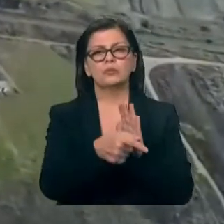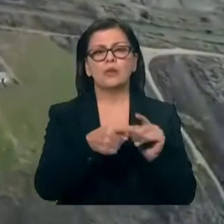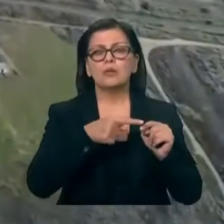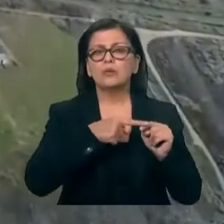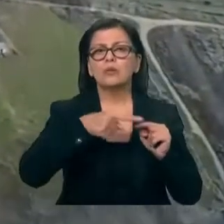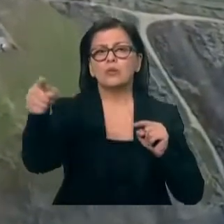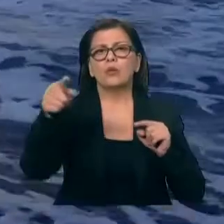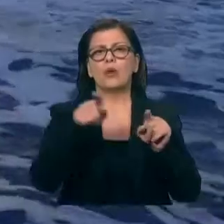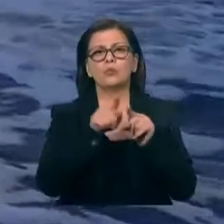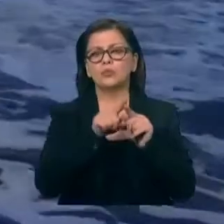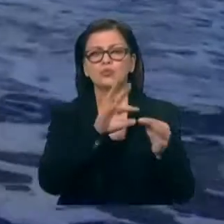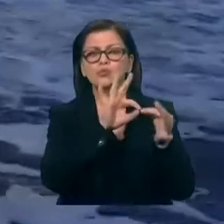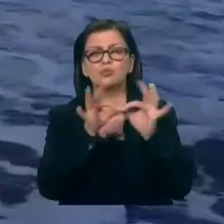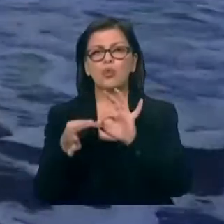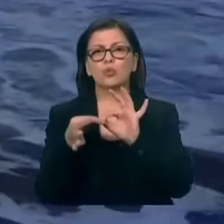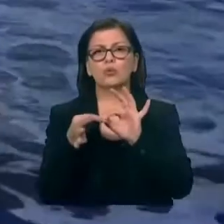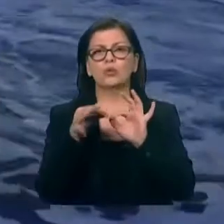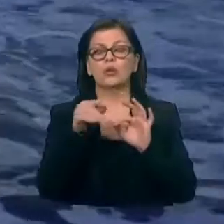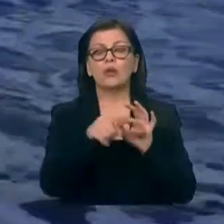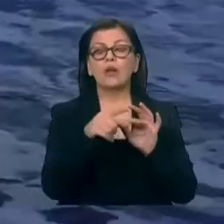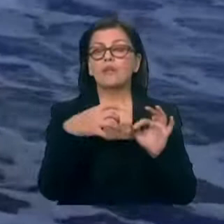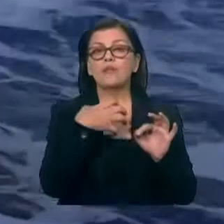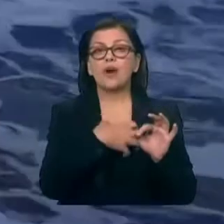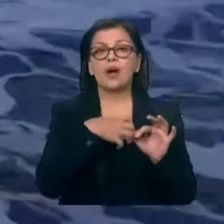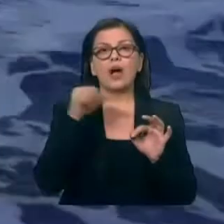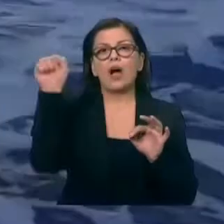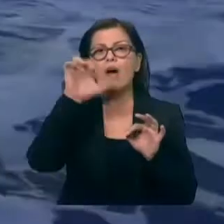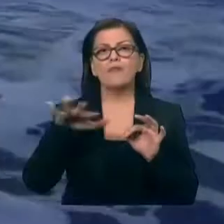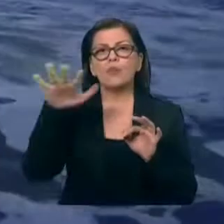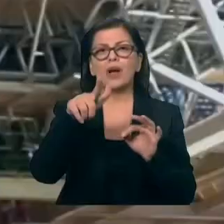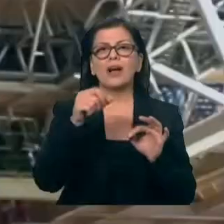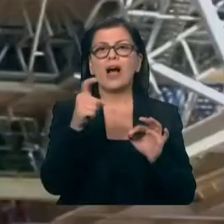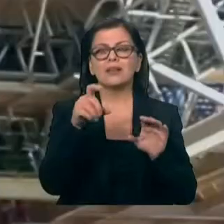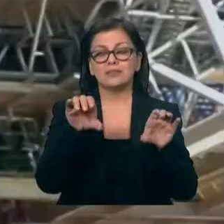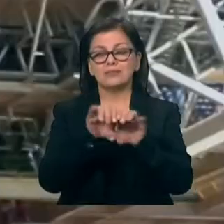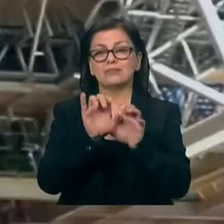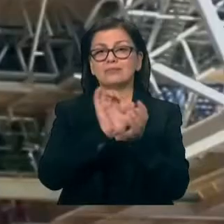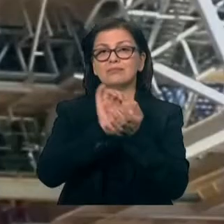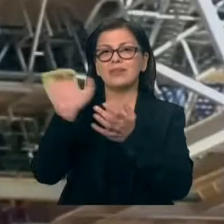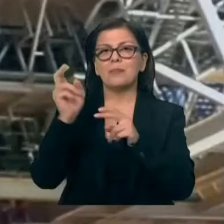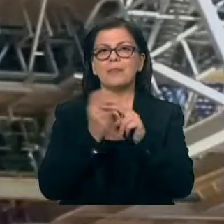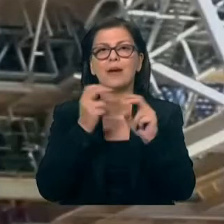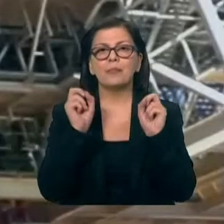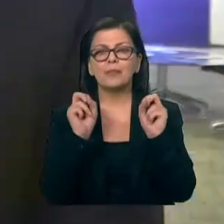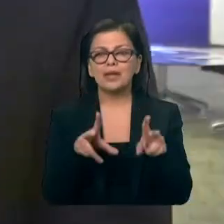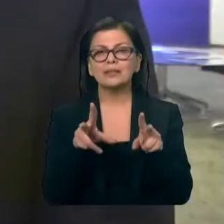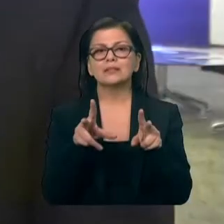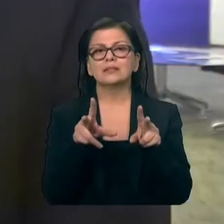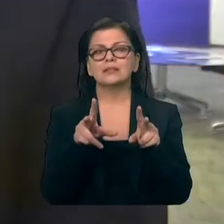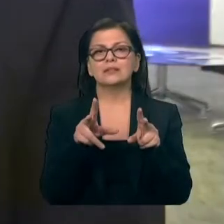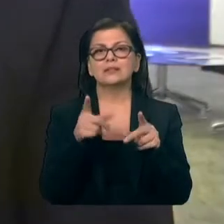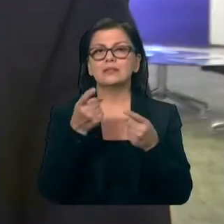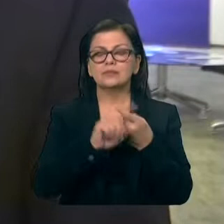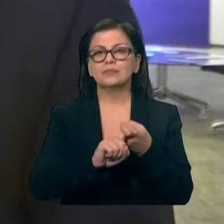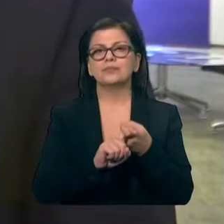edilir. Layihənin əsas məqsədi Avropaya qaz tədarükünün təhlükəsizliyinin təmin edilməsi və bazarın şaxələndirilməsidir.